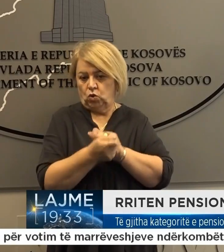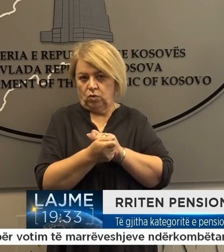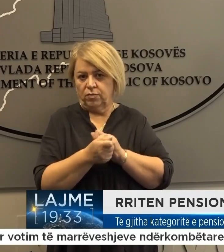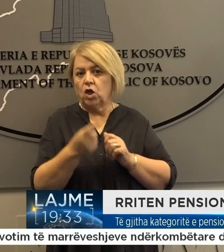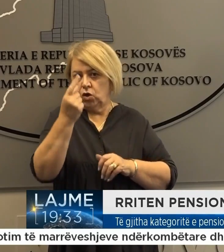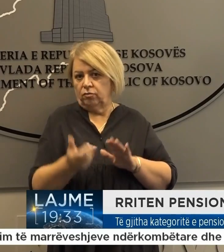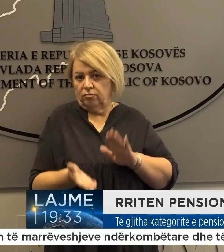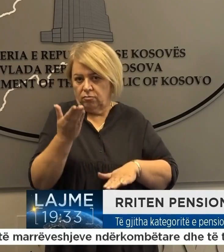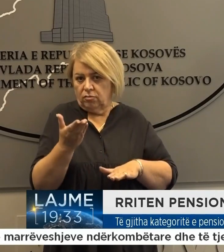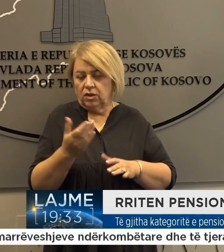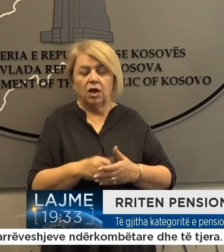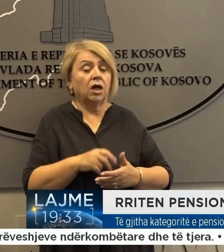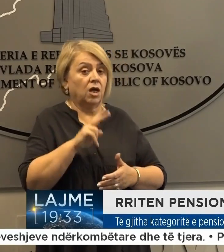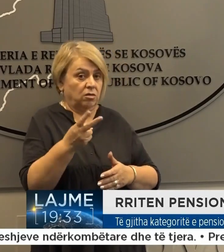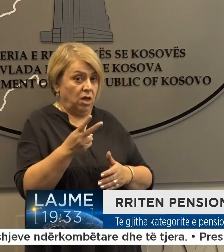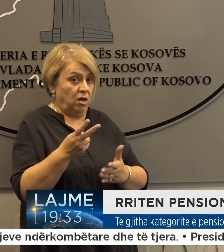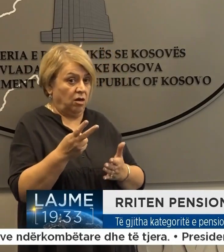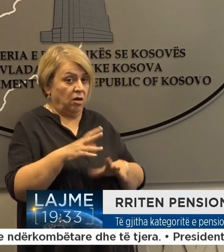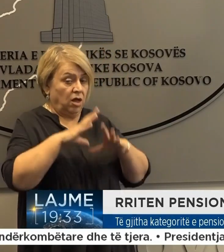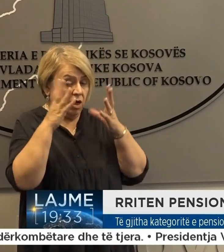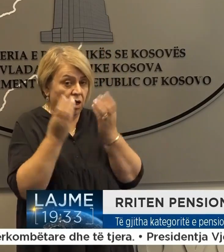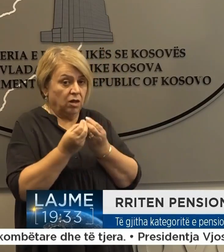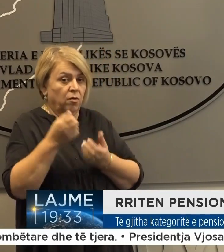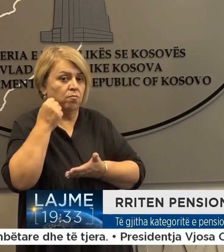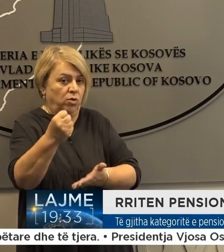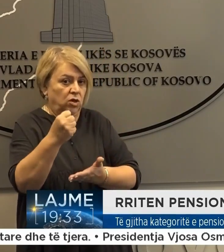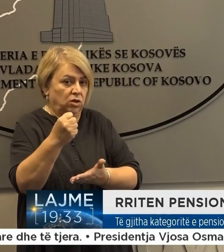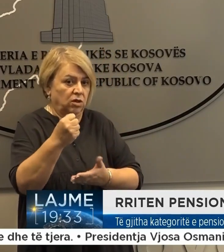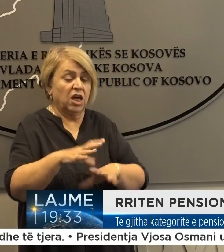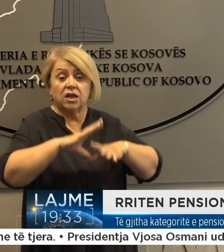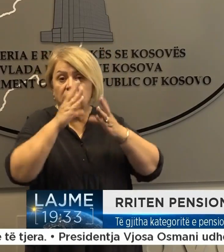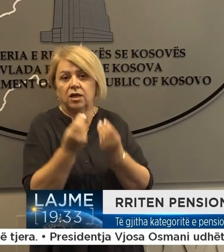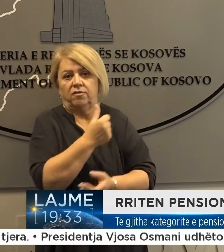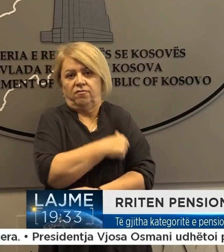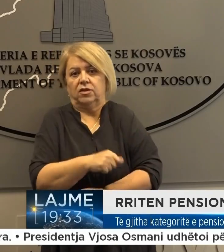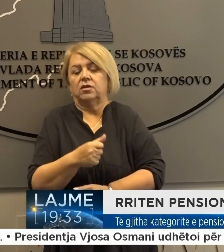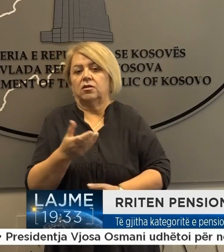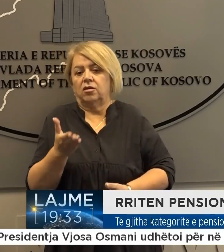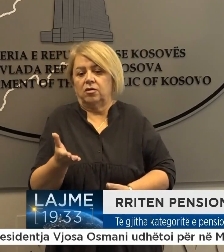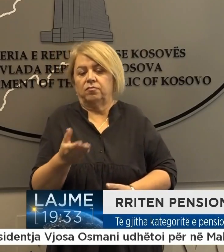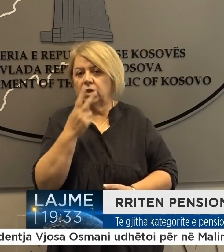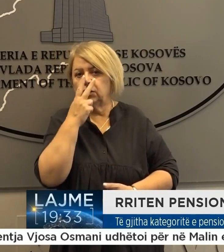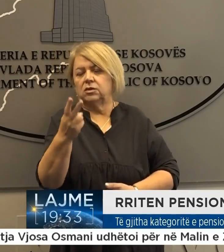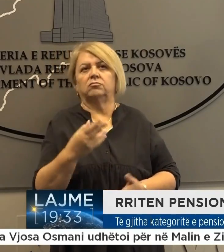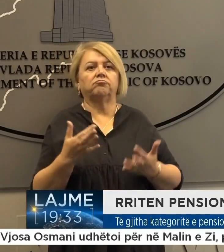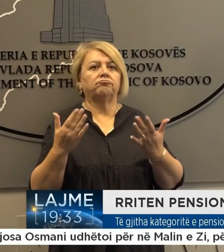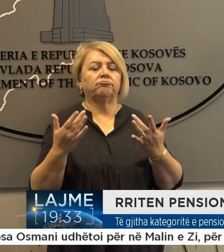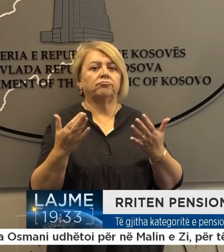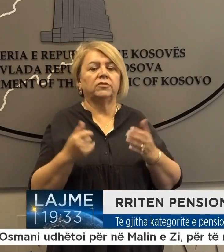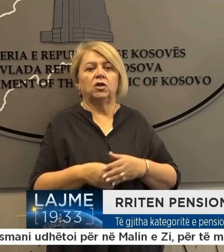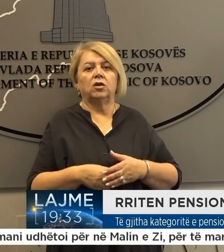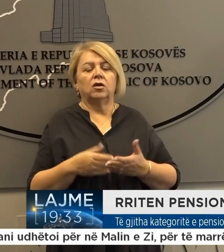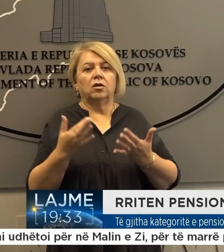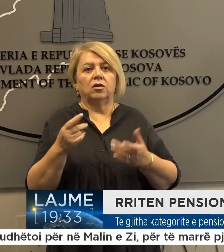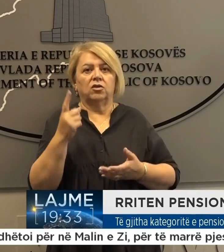kjo rritje, ndërkaq impakti tërësishëm buxhetor për tër vitin fiskal, pra parashihet të jetë në